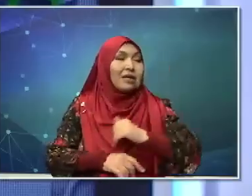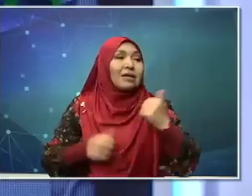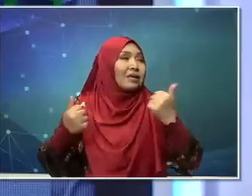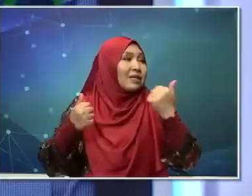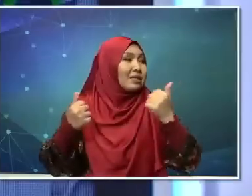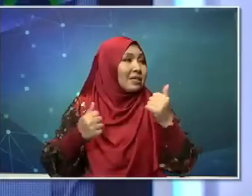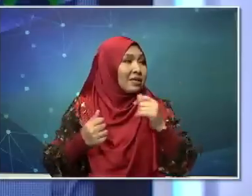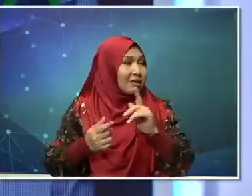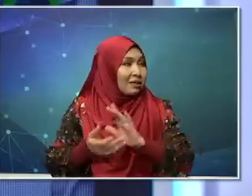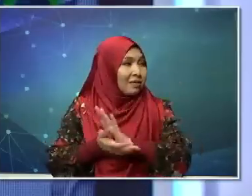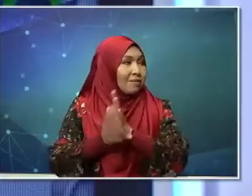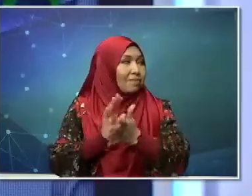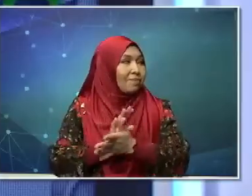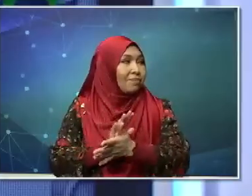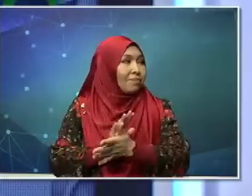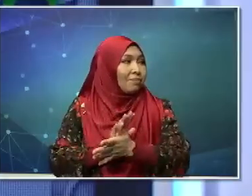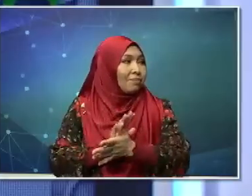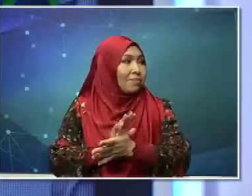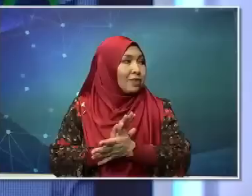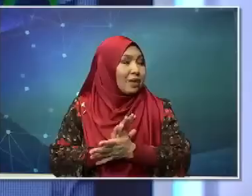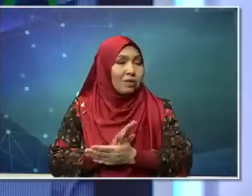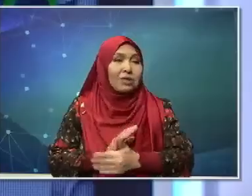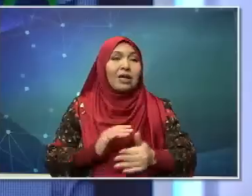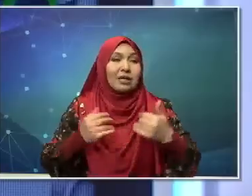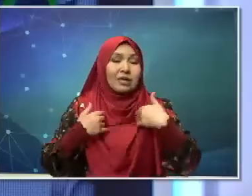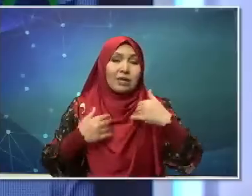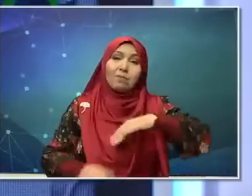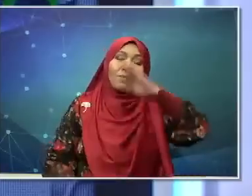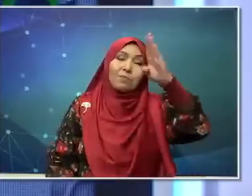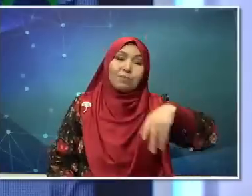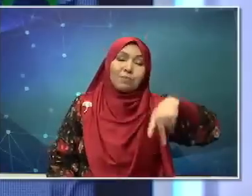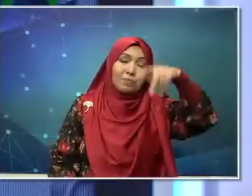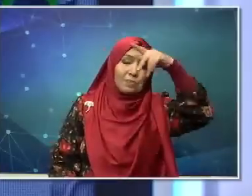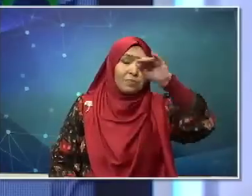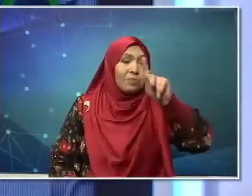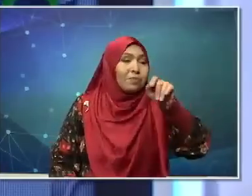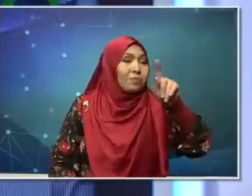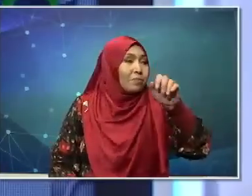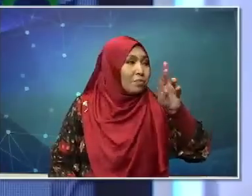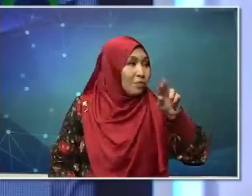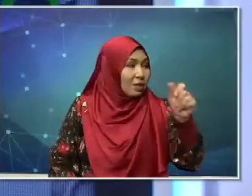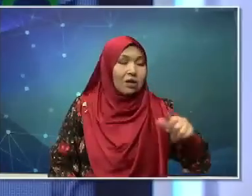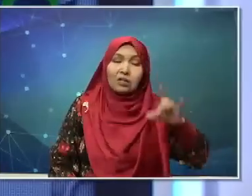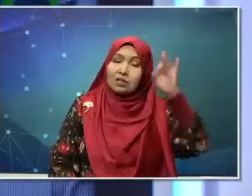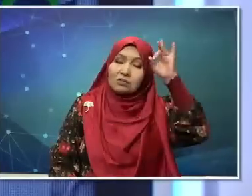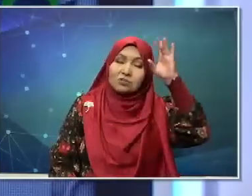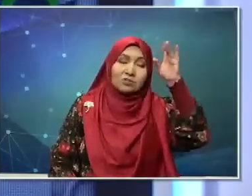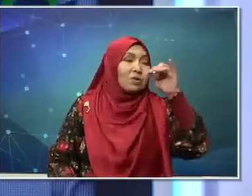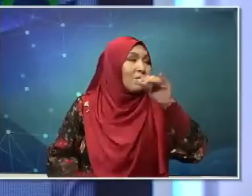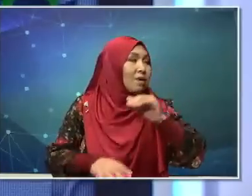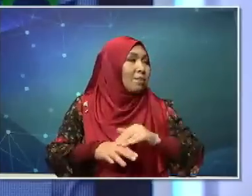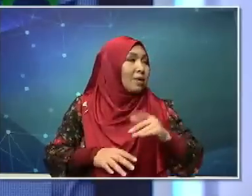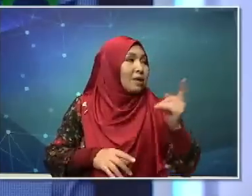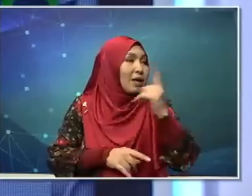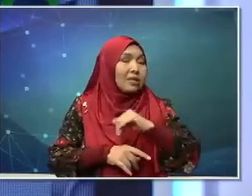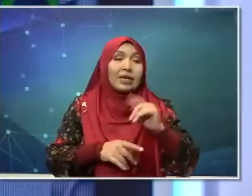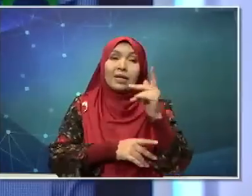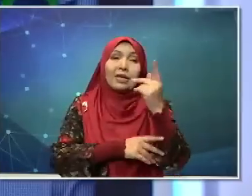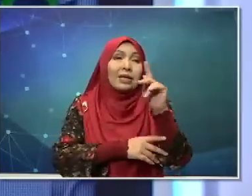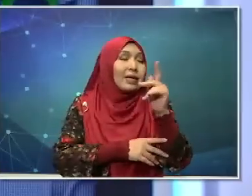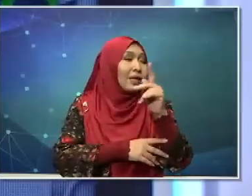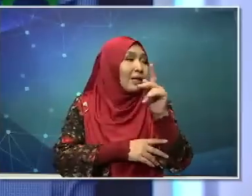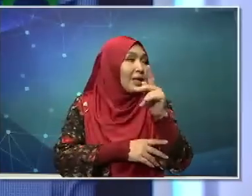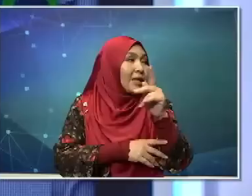dicengin Rudi di bukit tunggal itu enggak auditornya NU dan nanti soalnya hari ini ketiga jadi Kamis